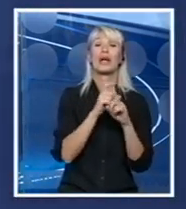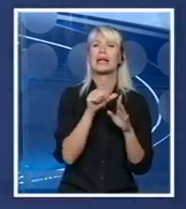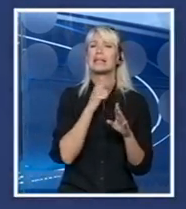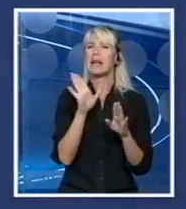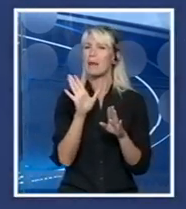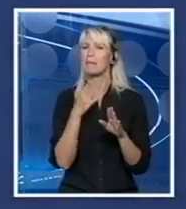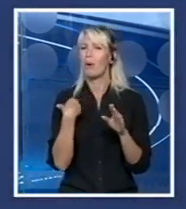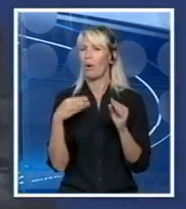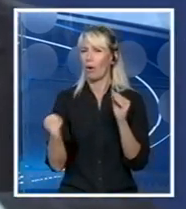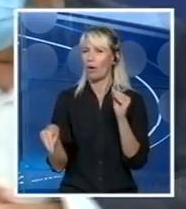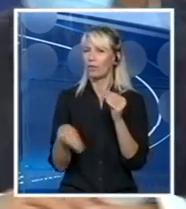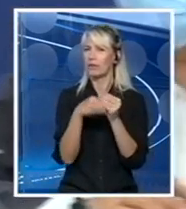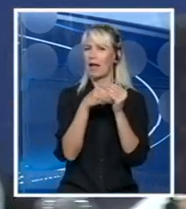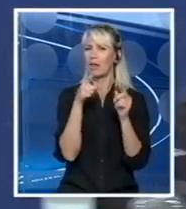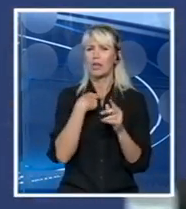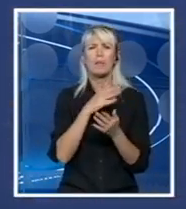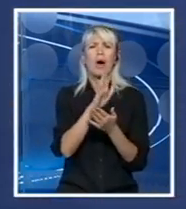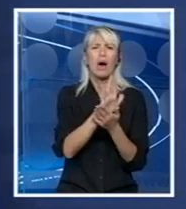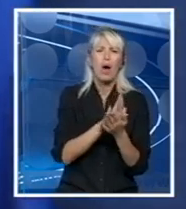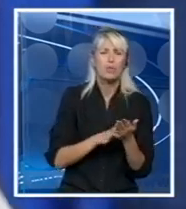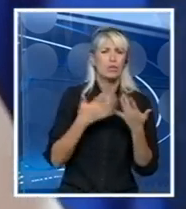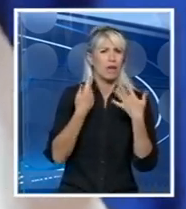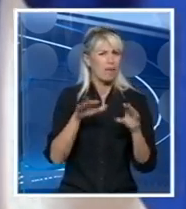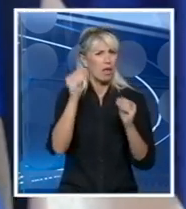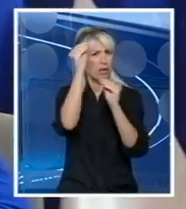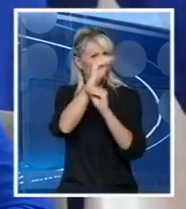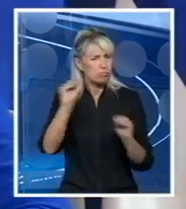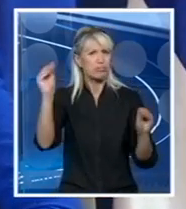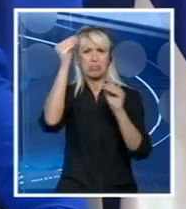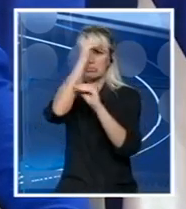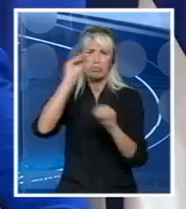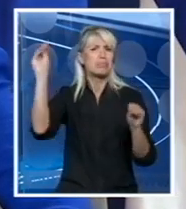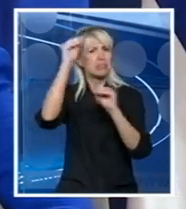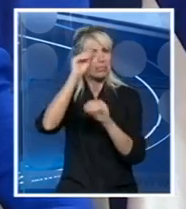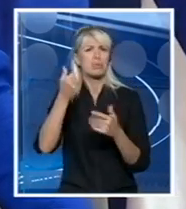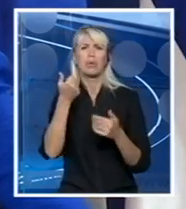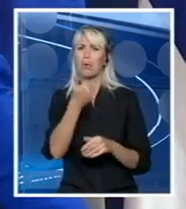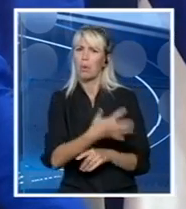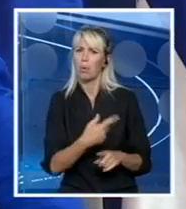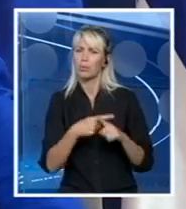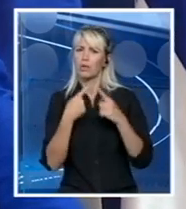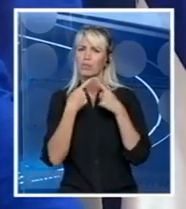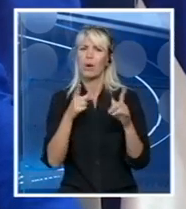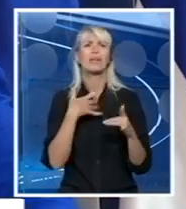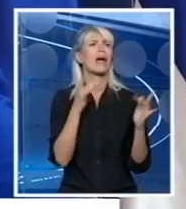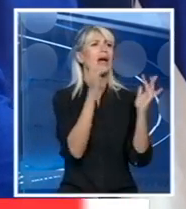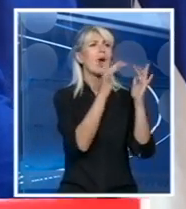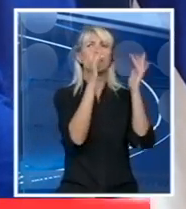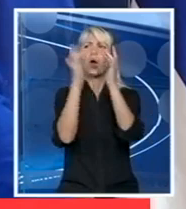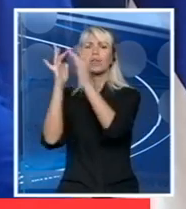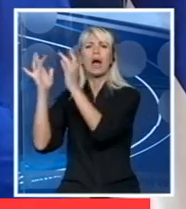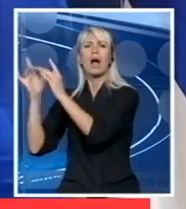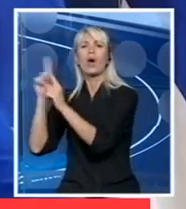početka obaveštavamo da imamo intenzivne kontakte sa većinom proizvođača koji se u